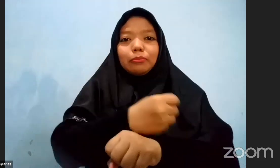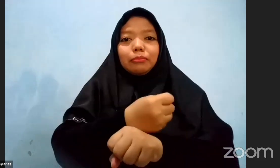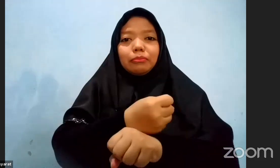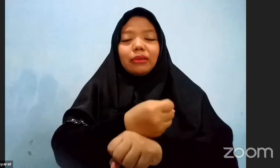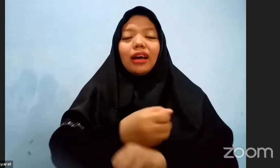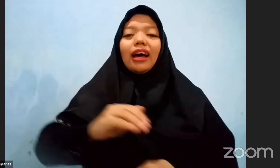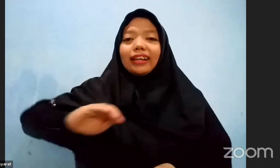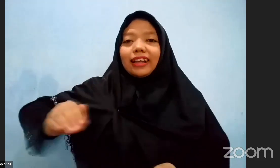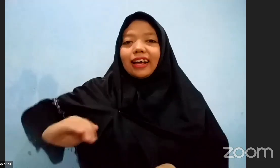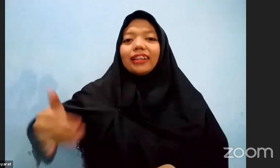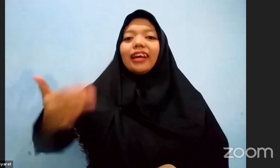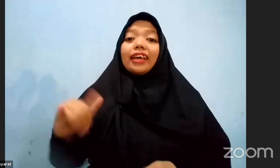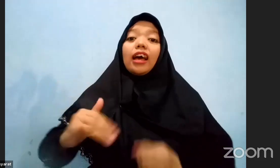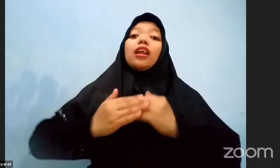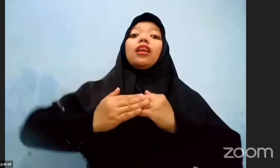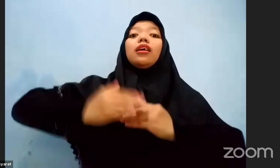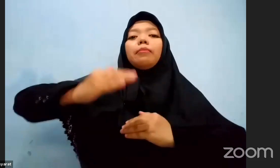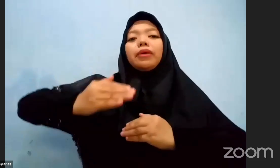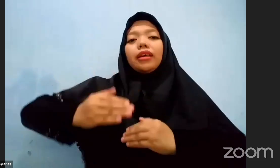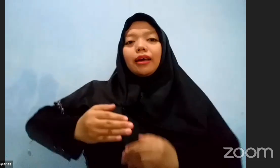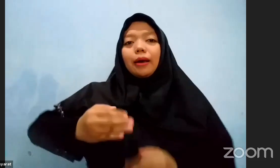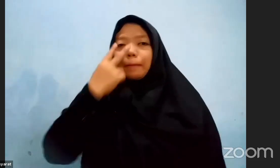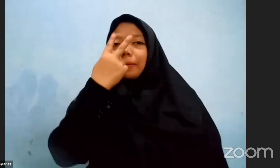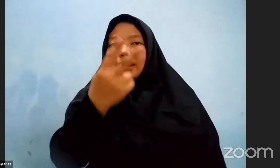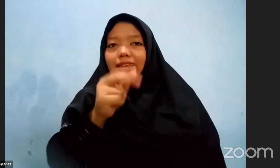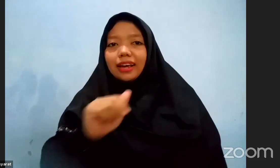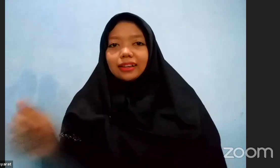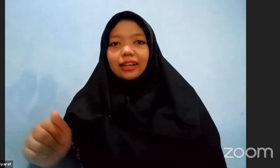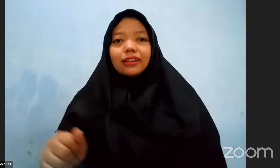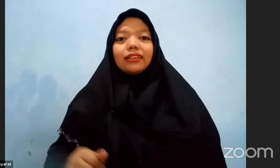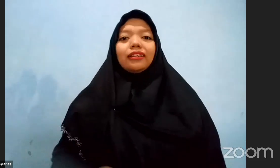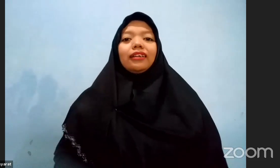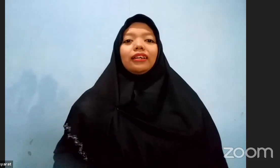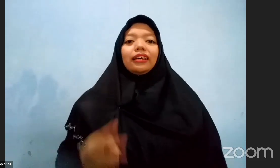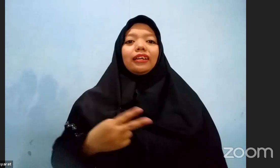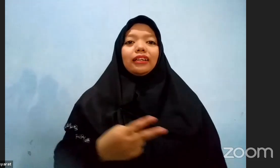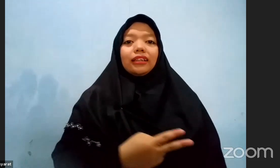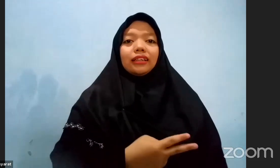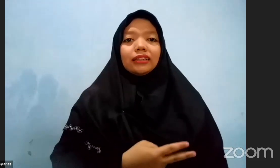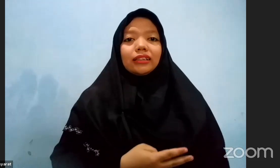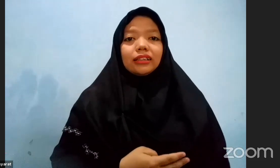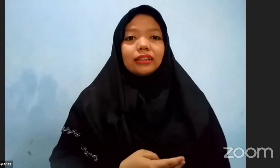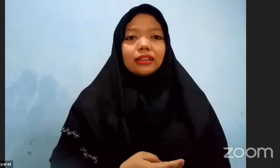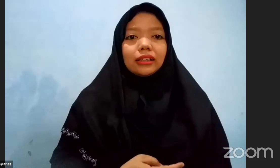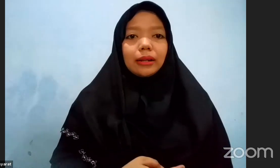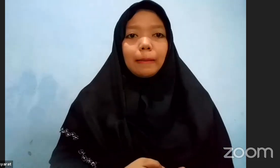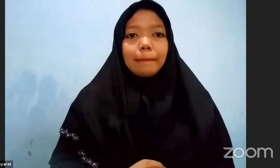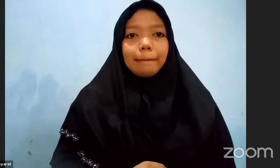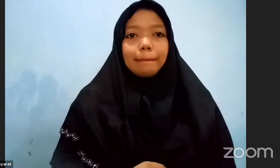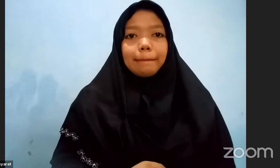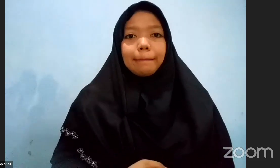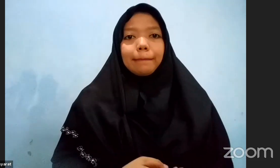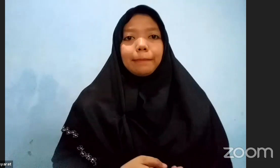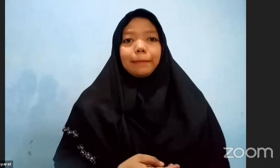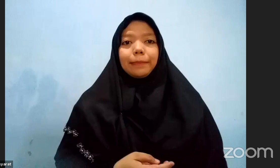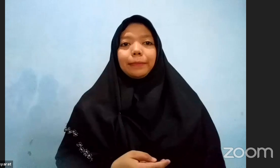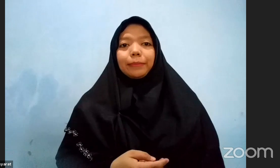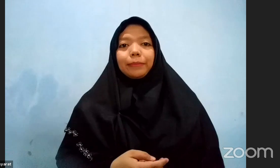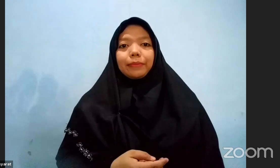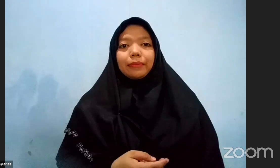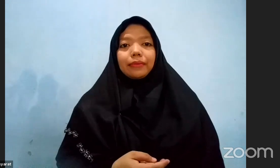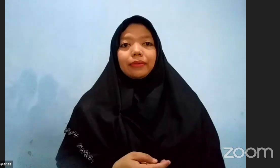di penglihatan dia bisa memanfaatkan gerakan-gerakan yang dilakukan oleh ini apa namanya